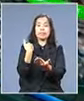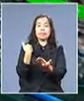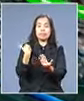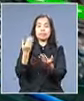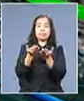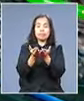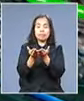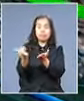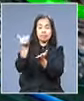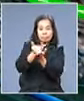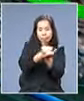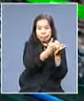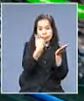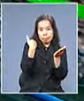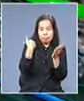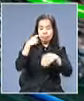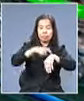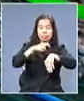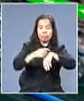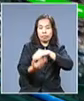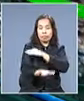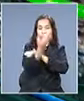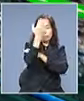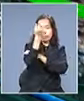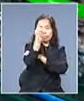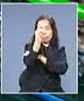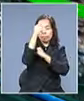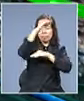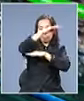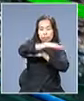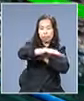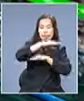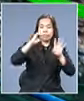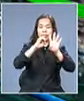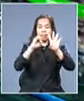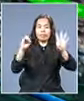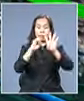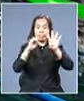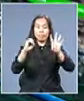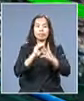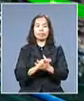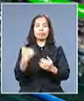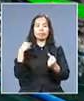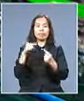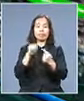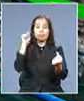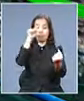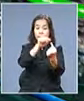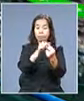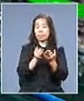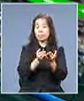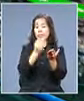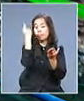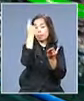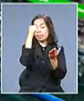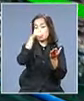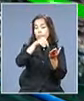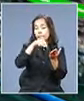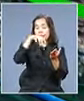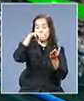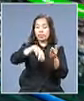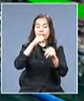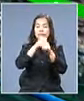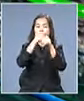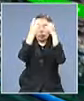าจนถึงเวลา4ทุ่มนะครับนี่คือระบบการจราจรทั้งหมดนะครับที่ท่านจะเข้าไปที่บริเวณของคลองพดุงกรุงเกษมณขณะนี้ได้น